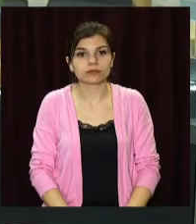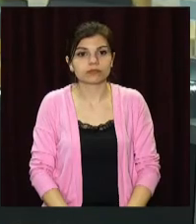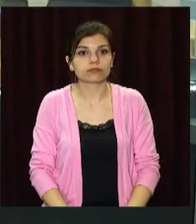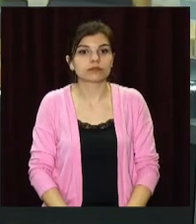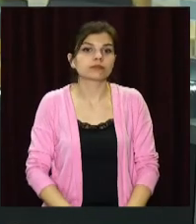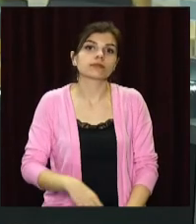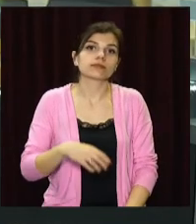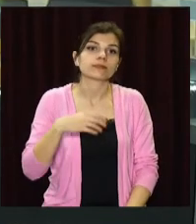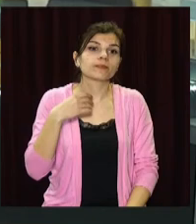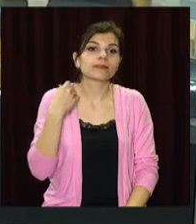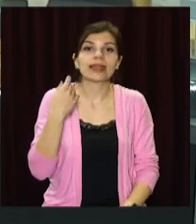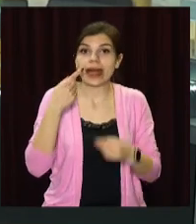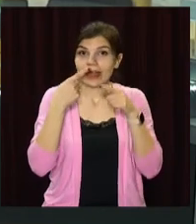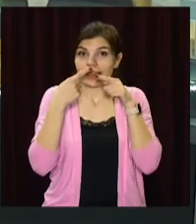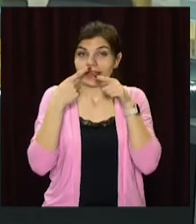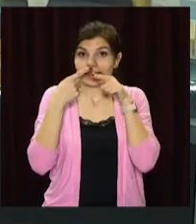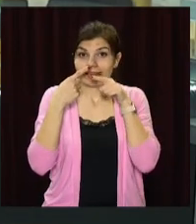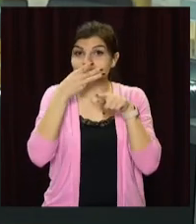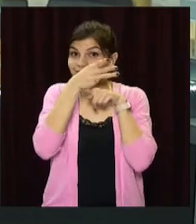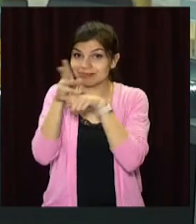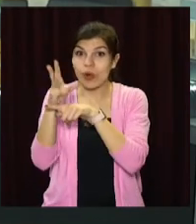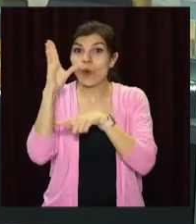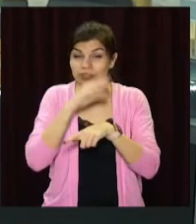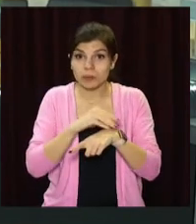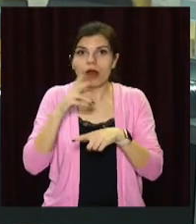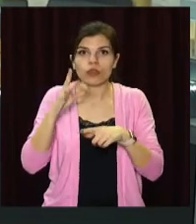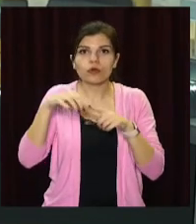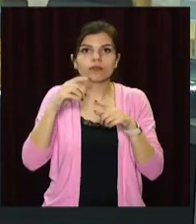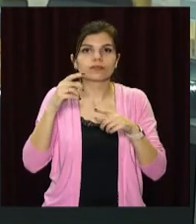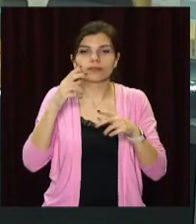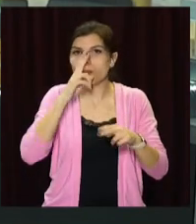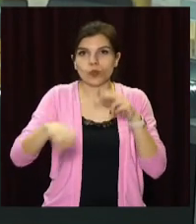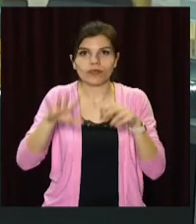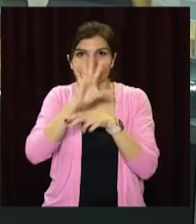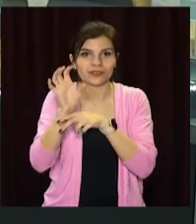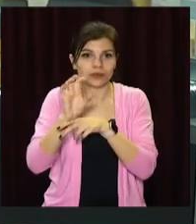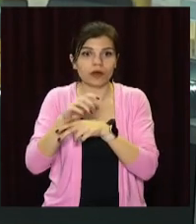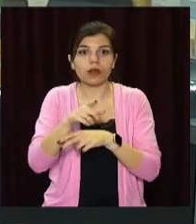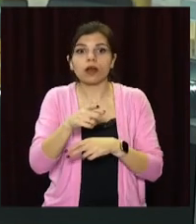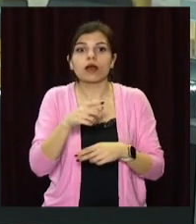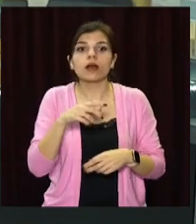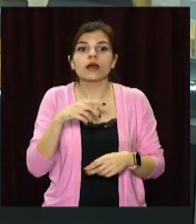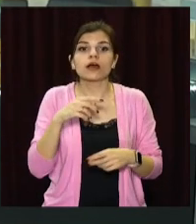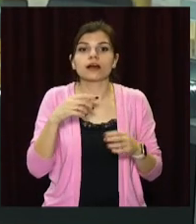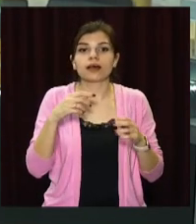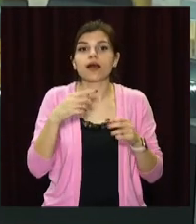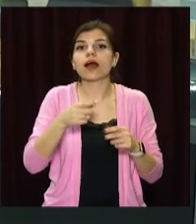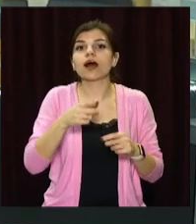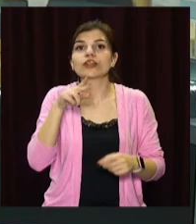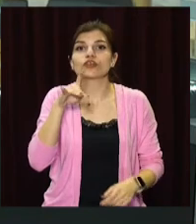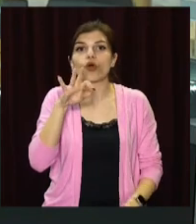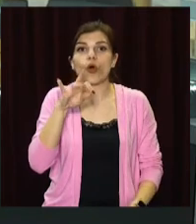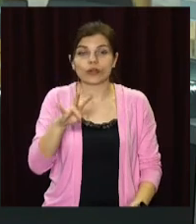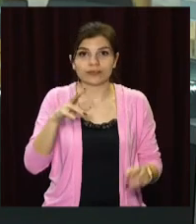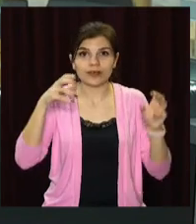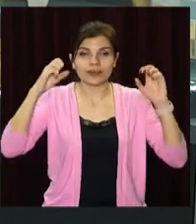Кадри зняв, але техніку втратив. Ісландський фотограф Гардар Олаф втопив дрон лише заради того, щоб